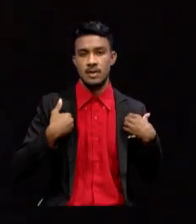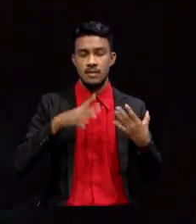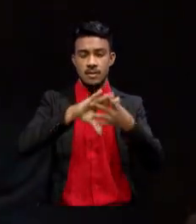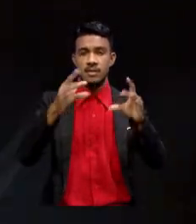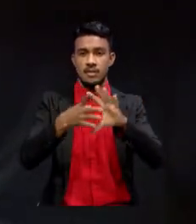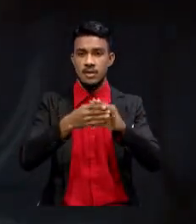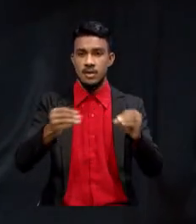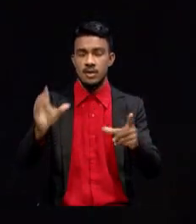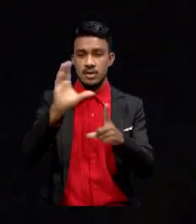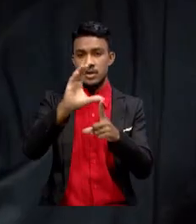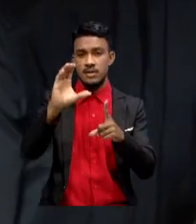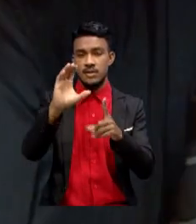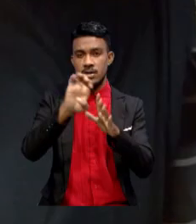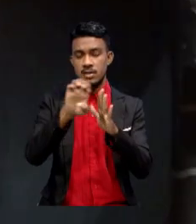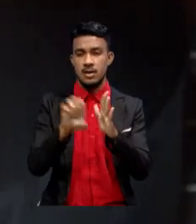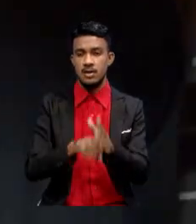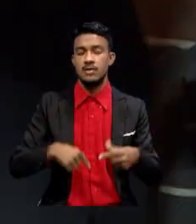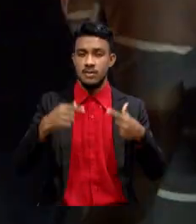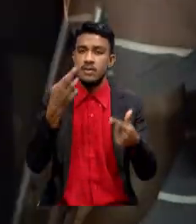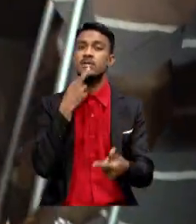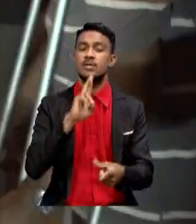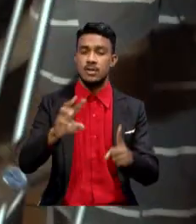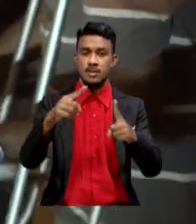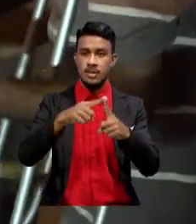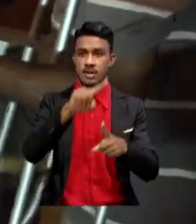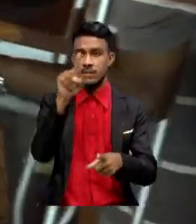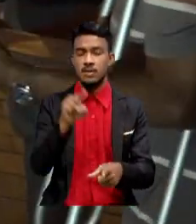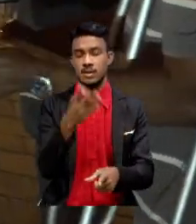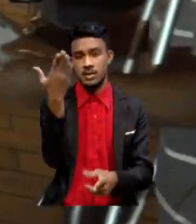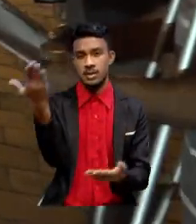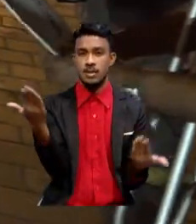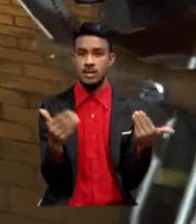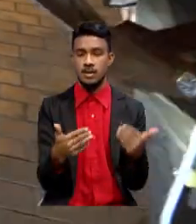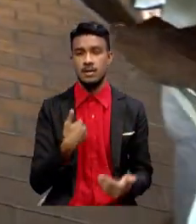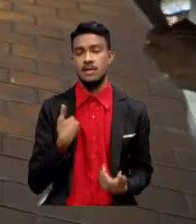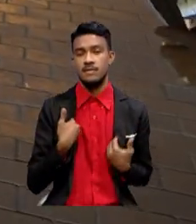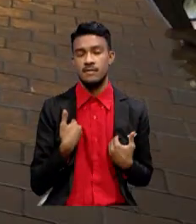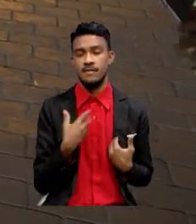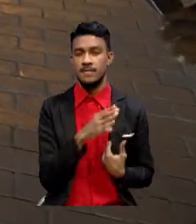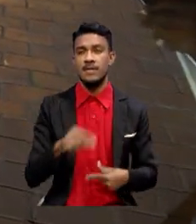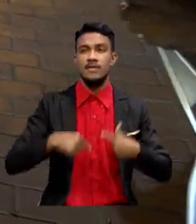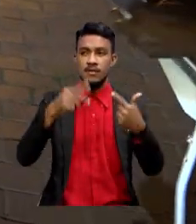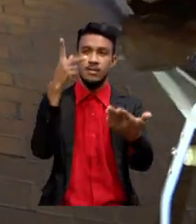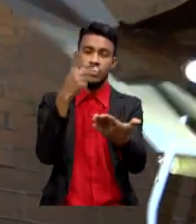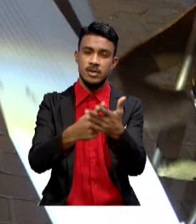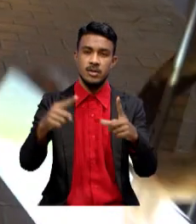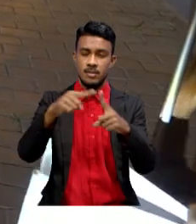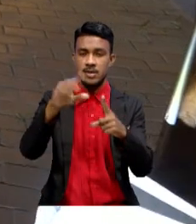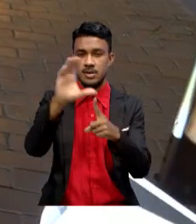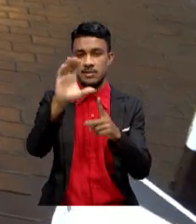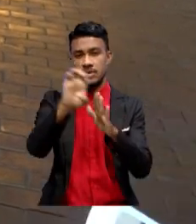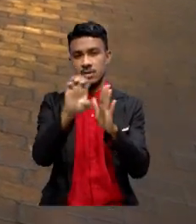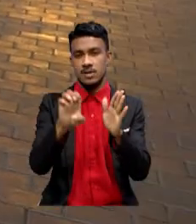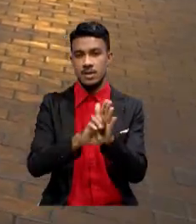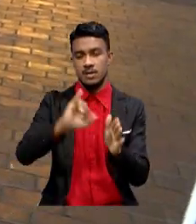se for resposta ba preocupação sira nebe mak durante ne nia iha. Hafeng entrega proposta ba se festado João